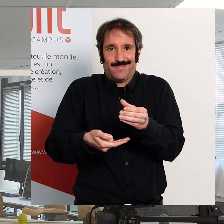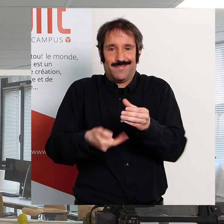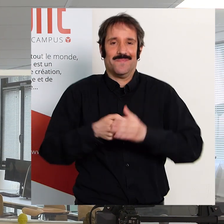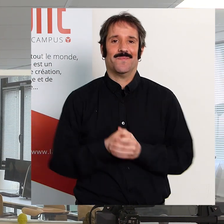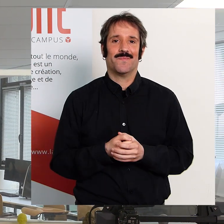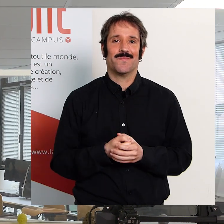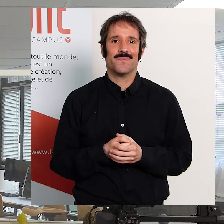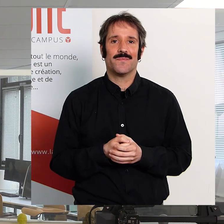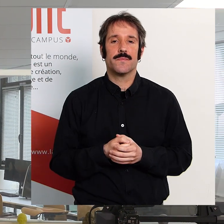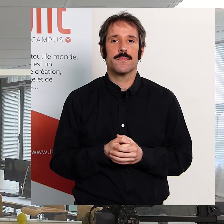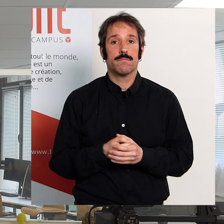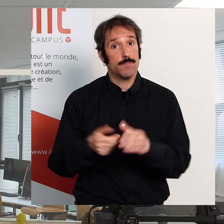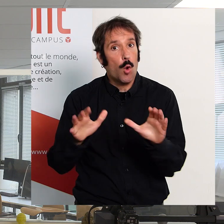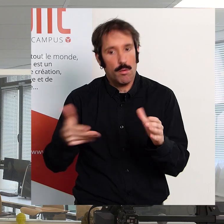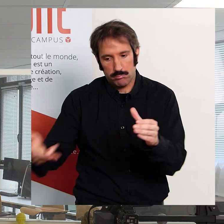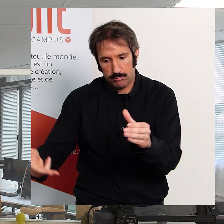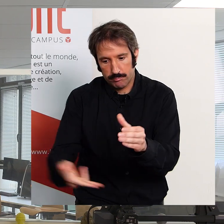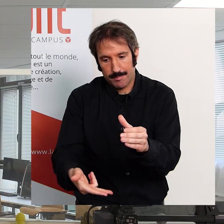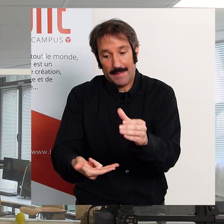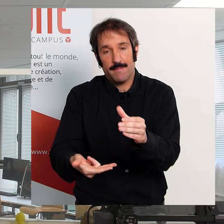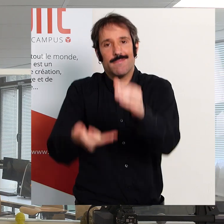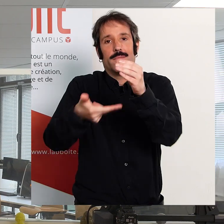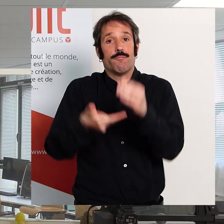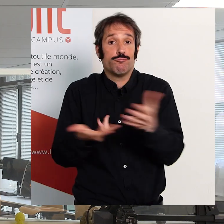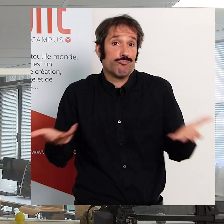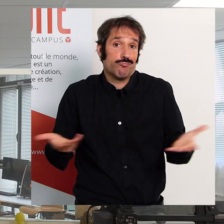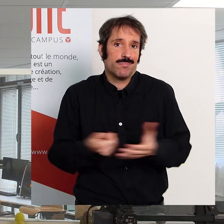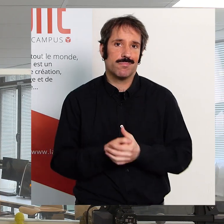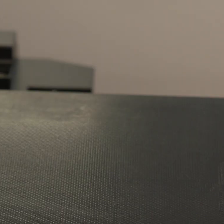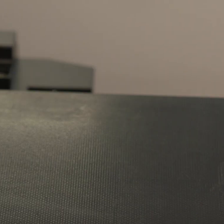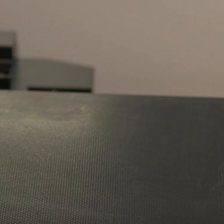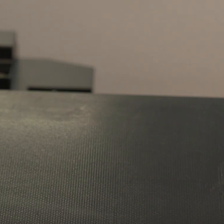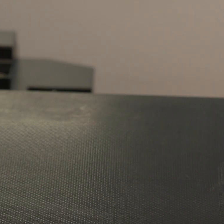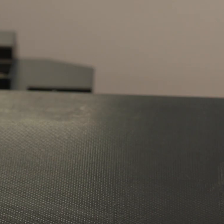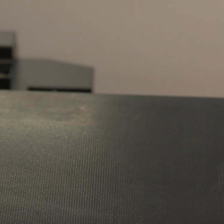le détacher. Je viens me glisser en dessous, je fais levier et je le récupère.